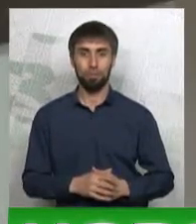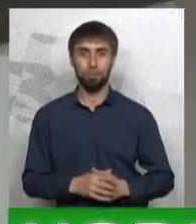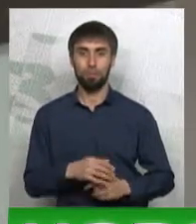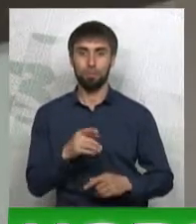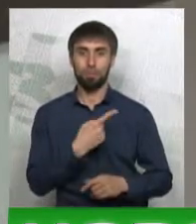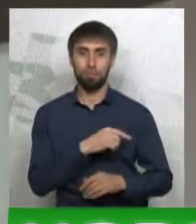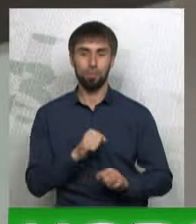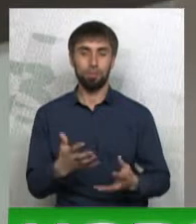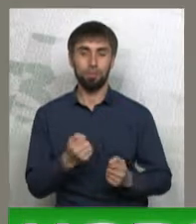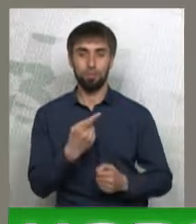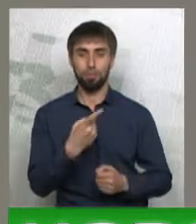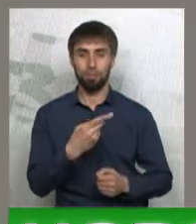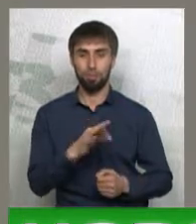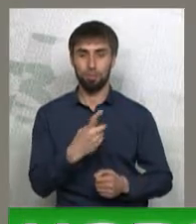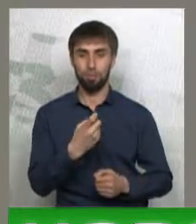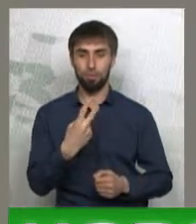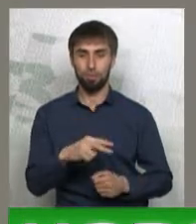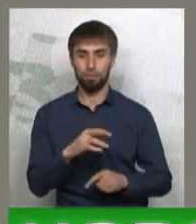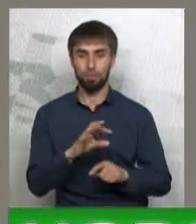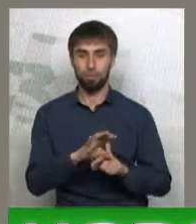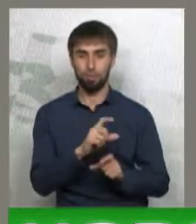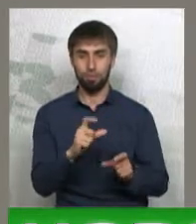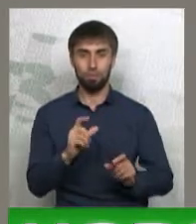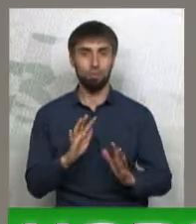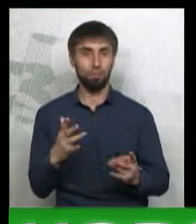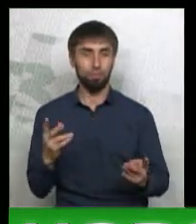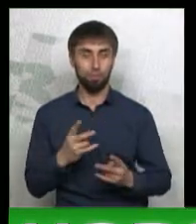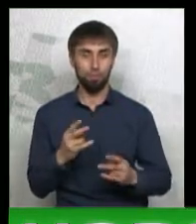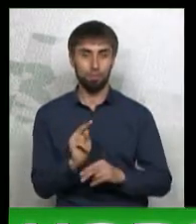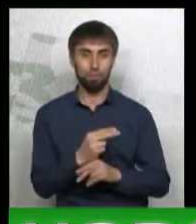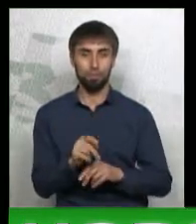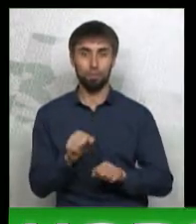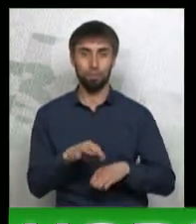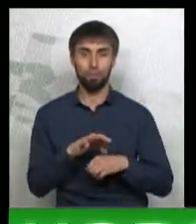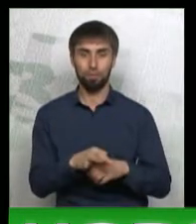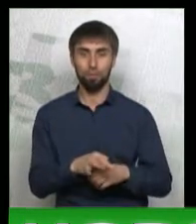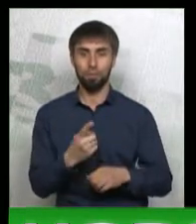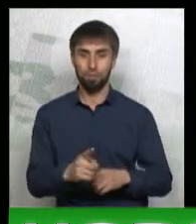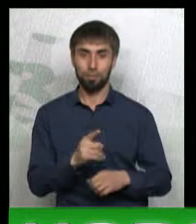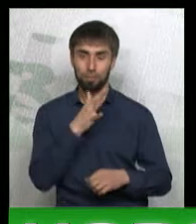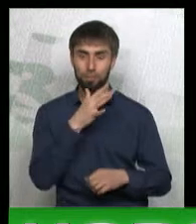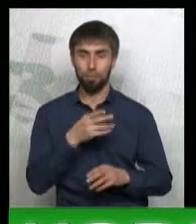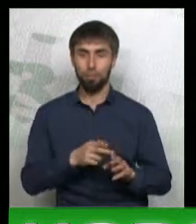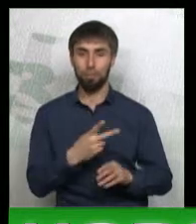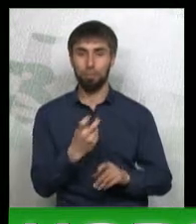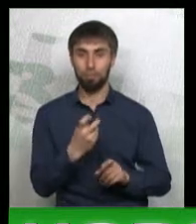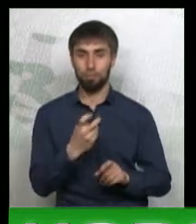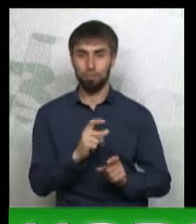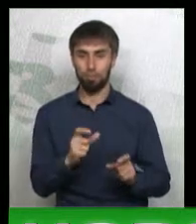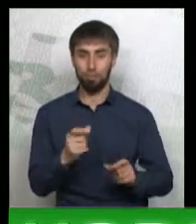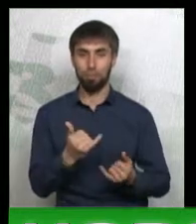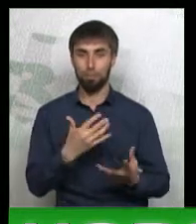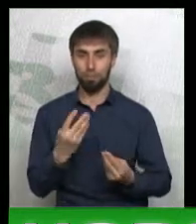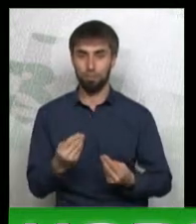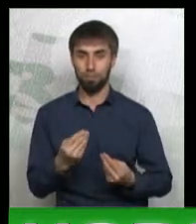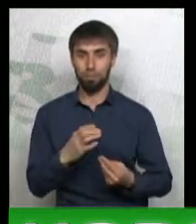Больница может принять до 120 стационарных больных за раз. В случае необходимости лечение здесь могут проходить одновременно более 200 больных ковидом. На